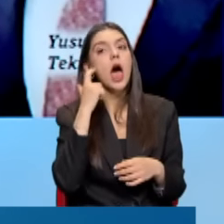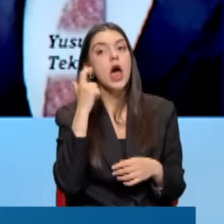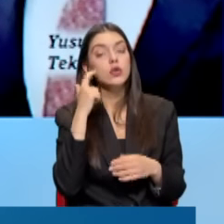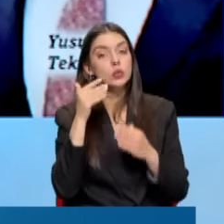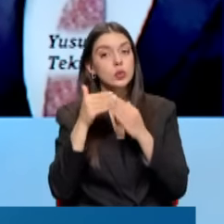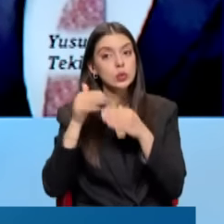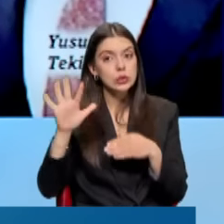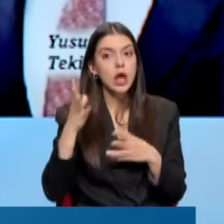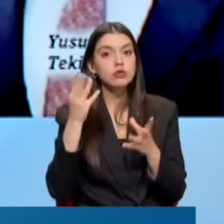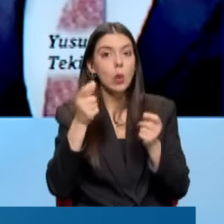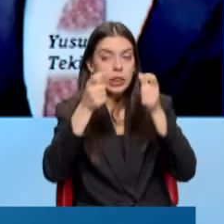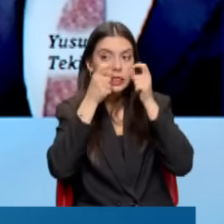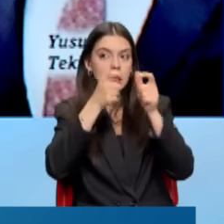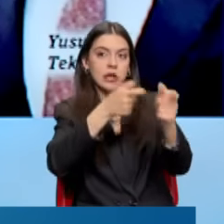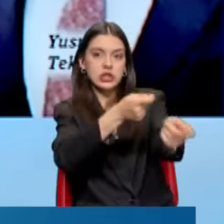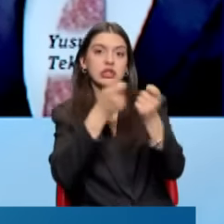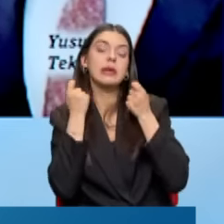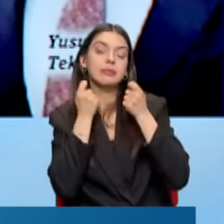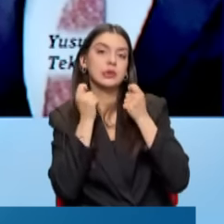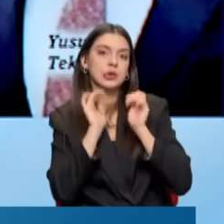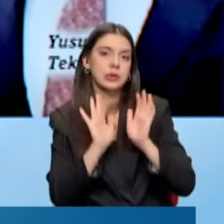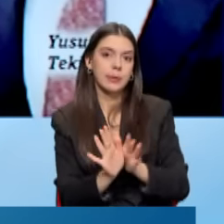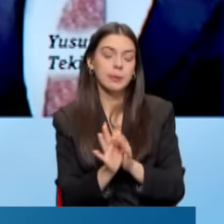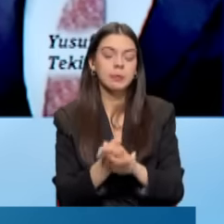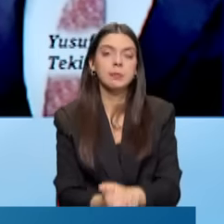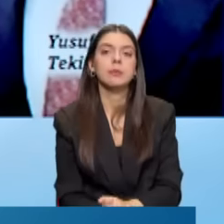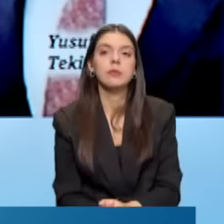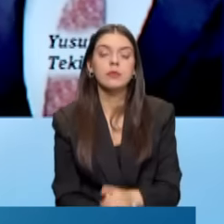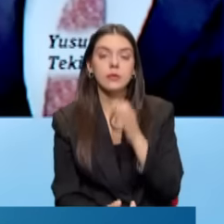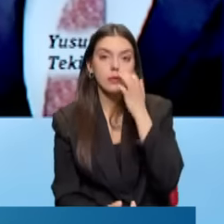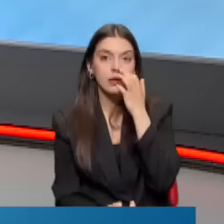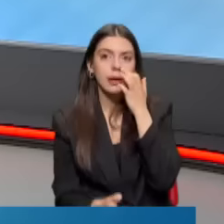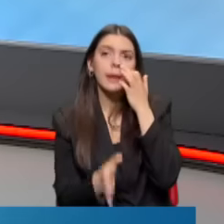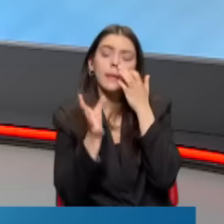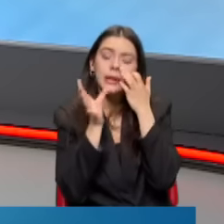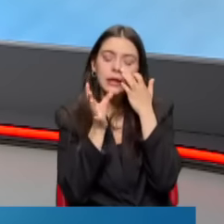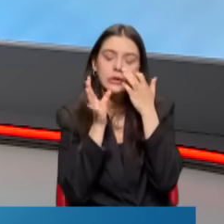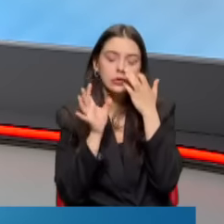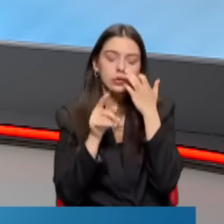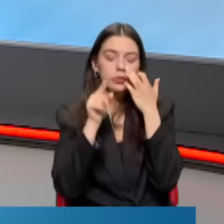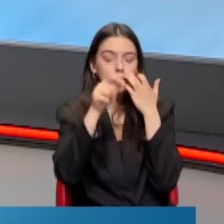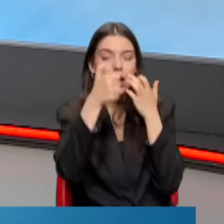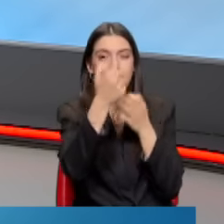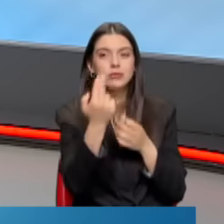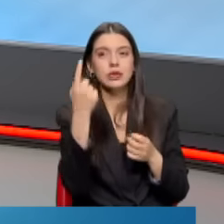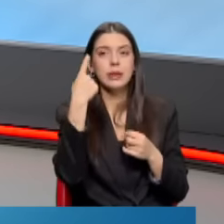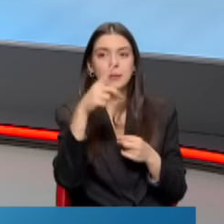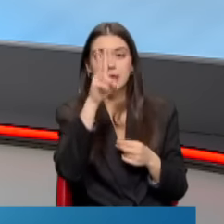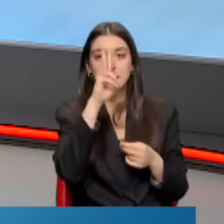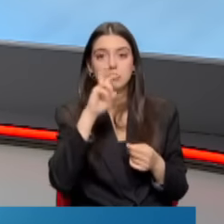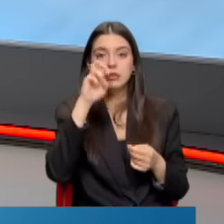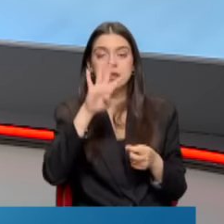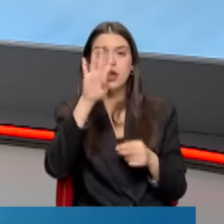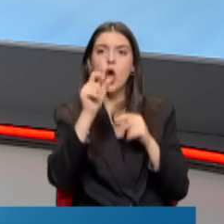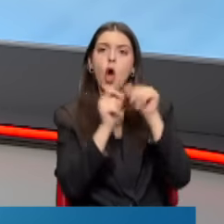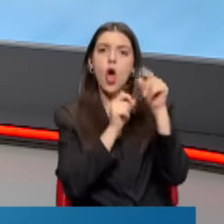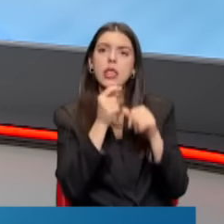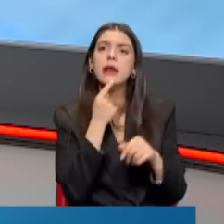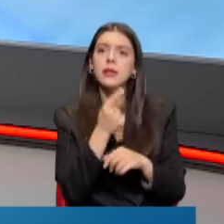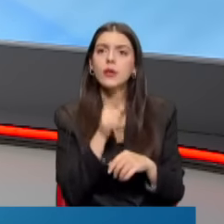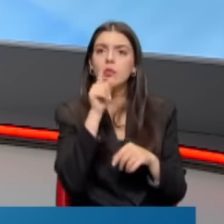uzaklaştırdığı gerekçesiyle büyük tepki almıştı Bir de biliyorsunuz Bu 67. 284 öneri deniyor